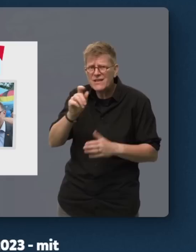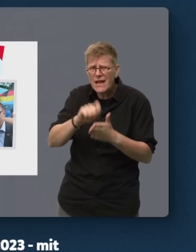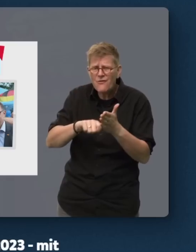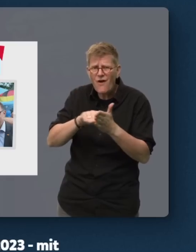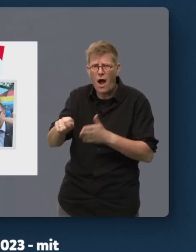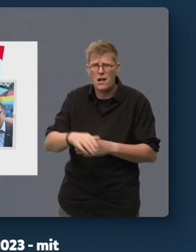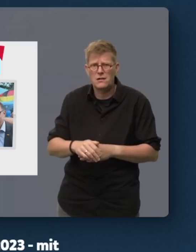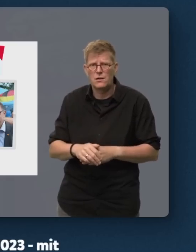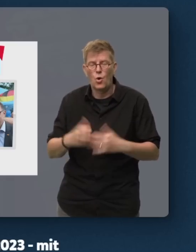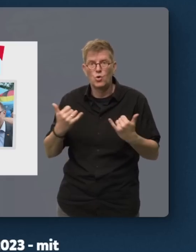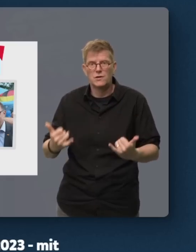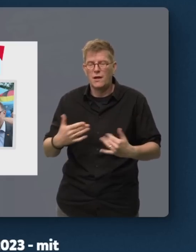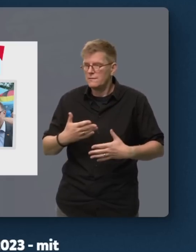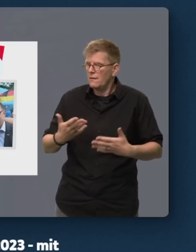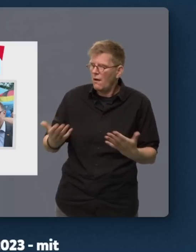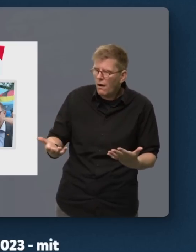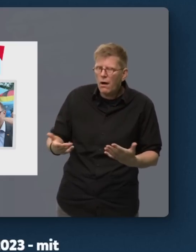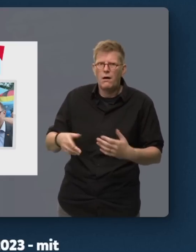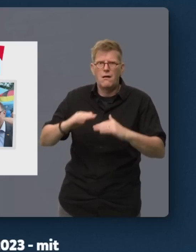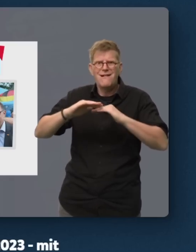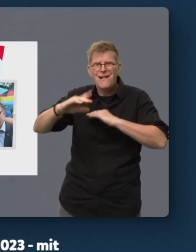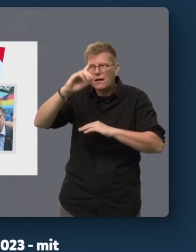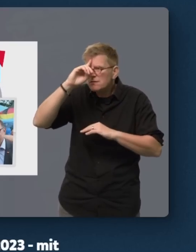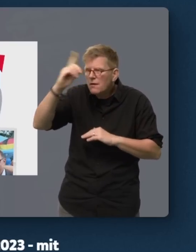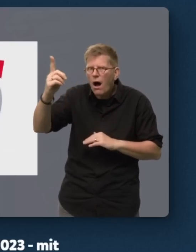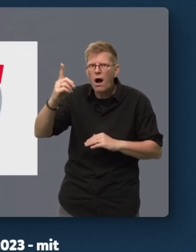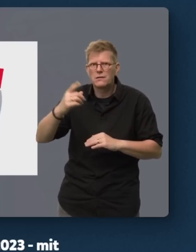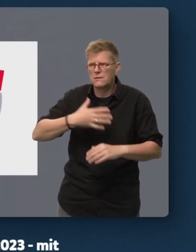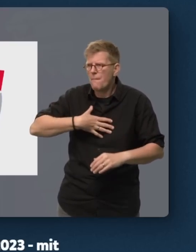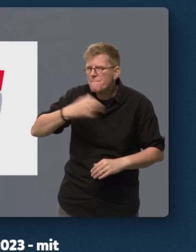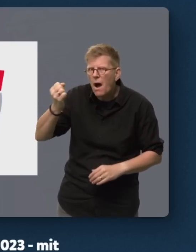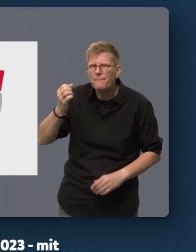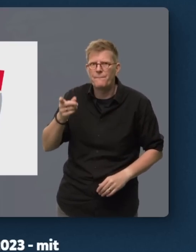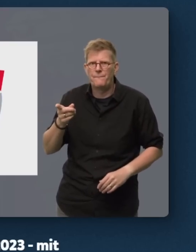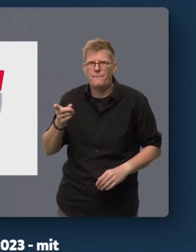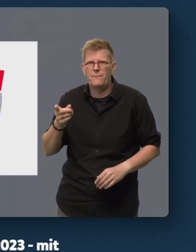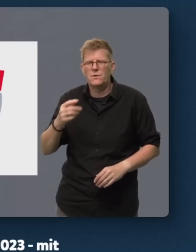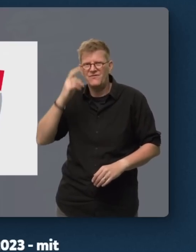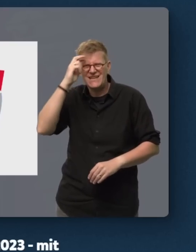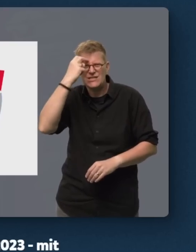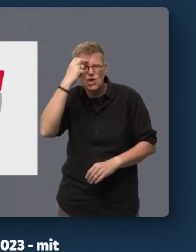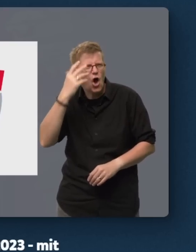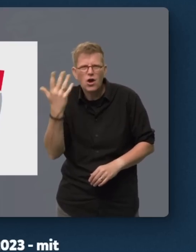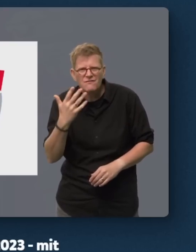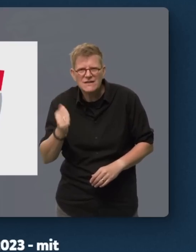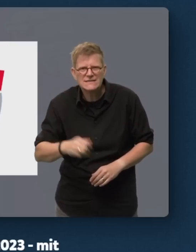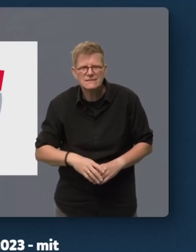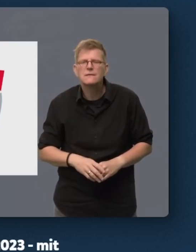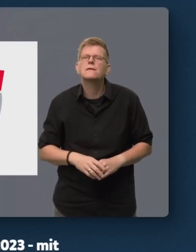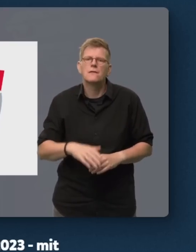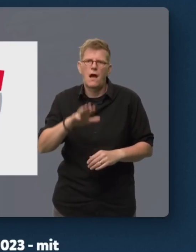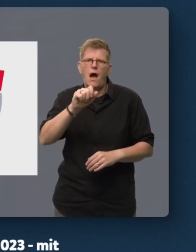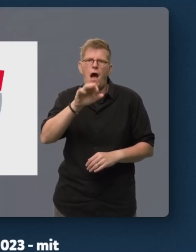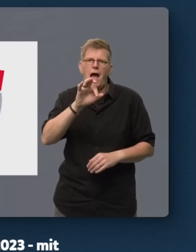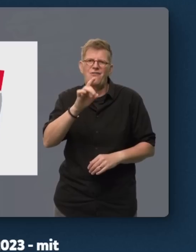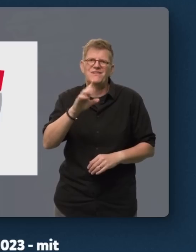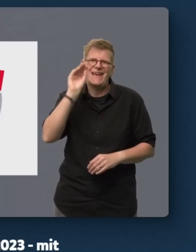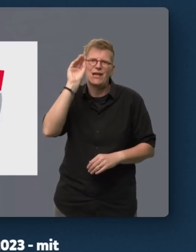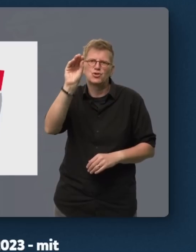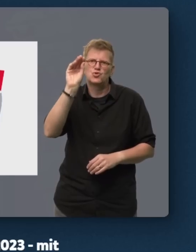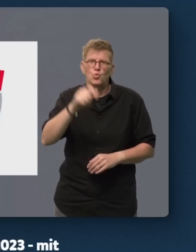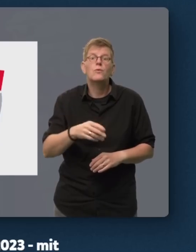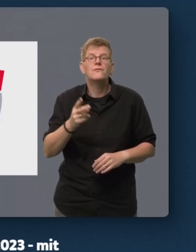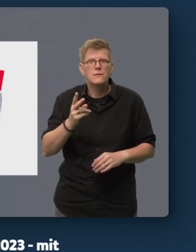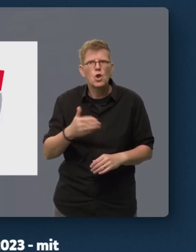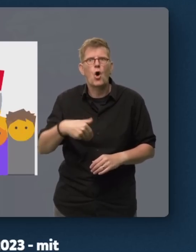Landrat werden konnte sie haben die Sorge dass die AFD in Zukunft immer mehr Ämter bekommen